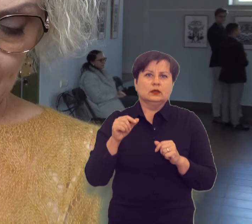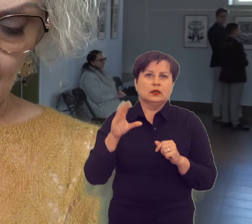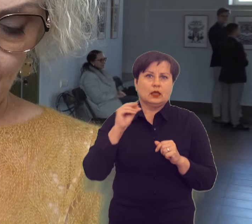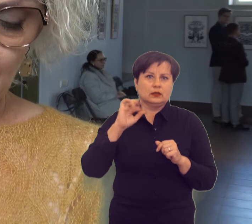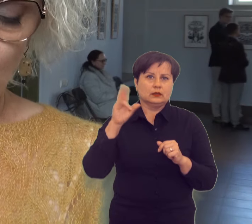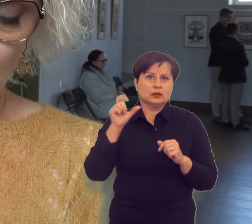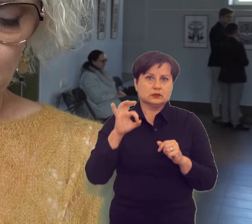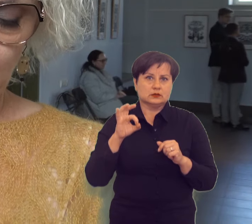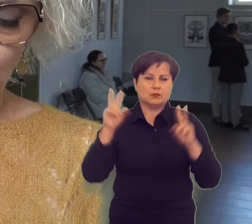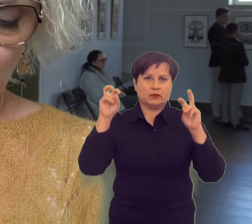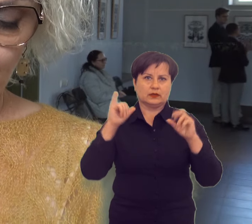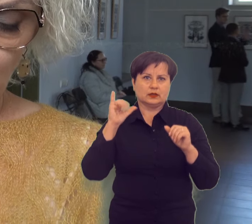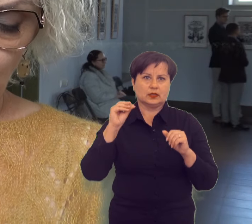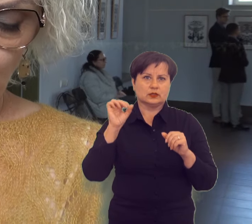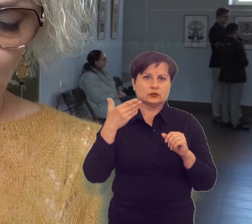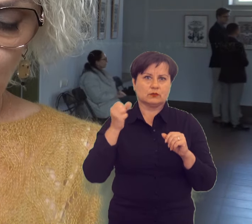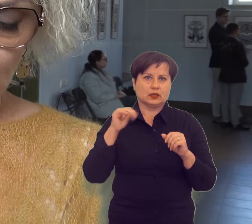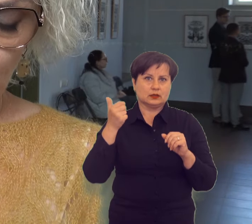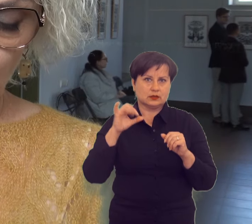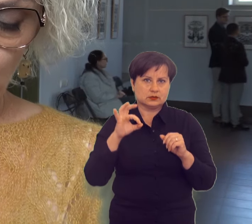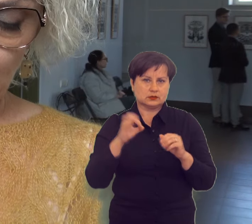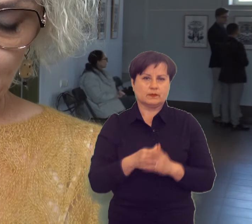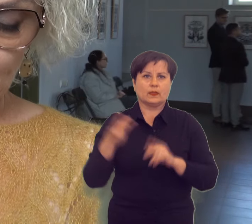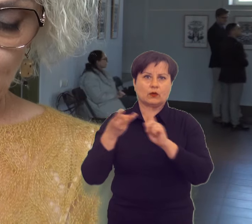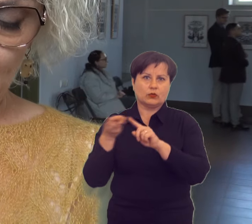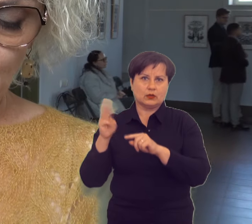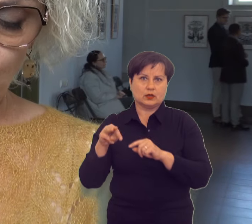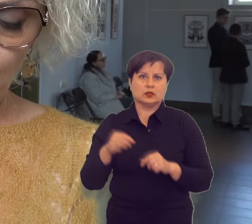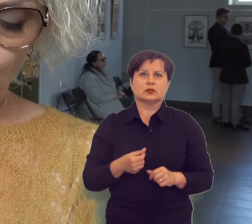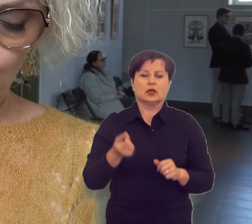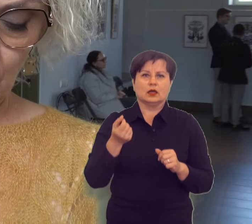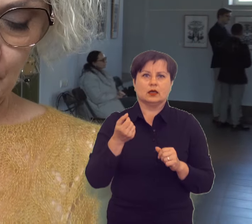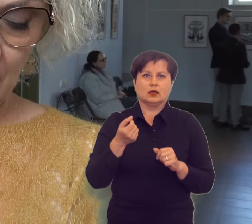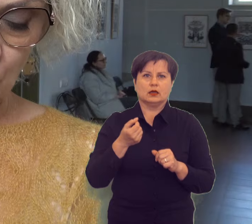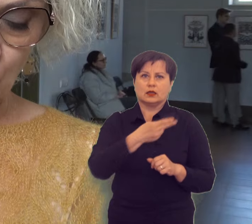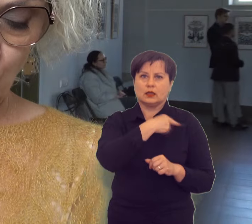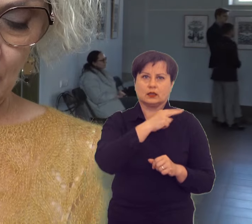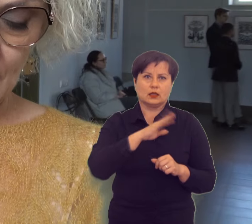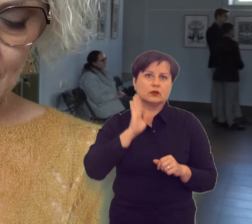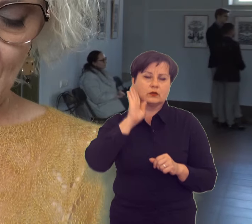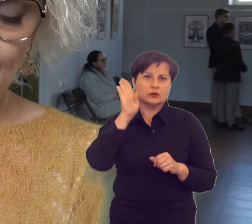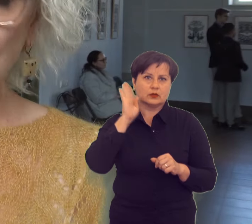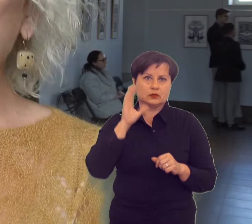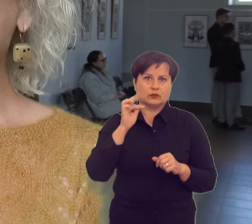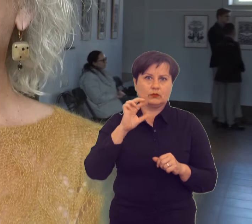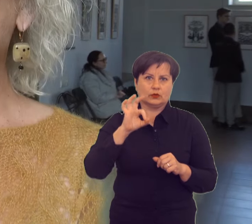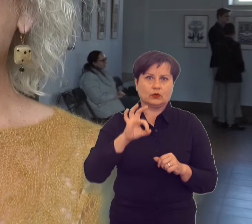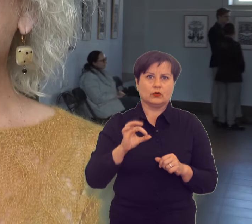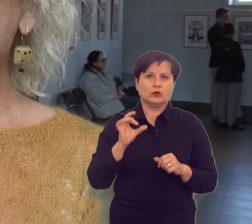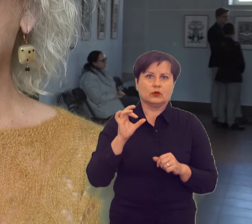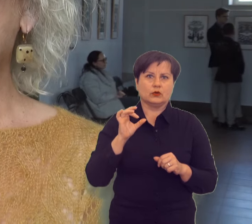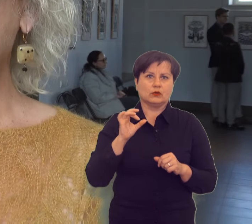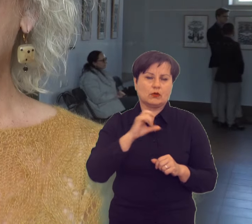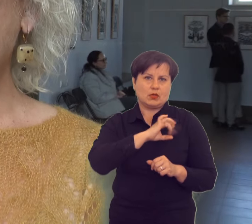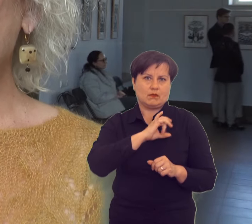Iešmainis reklamą. O trečioje vietoje Miglės Kirjonaitės, Kėdainių ryto progimnazijos mokinės darbas,